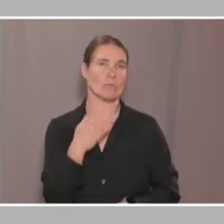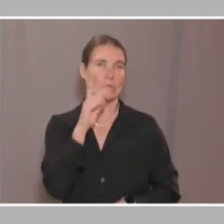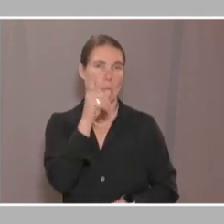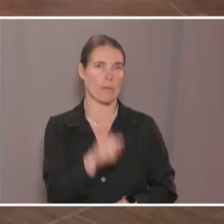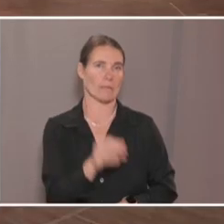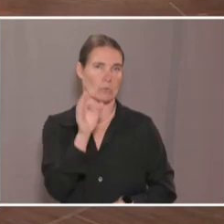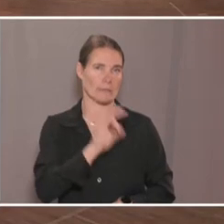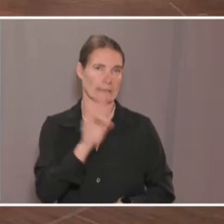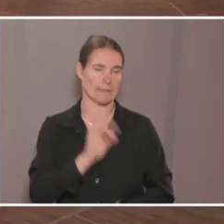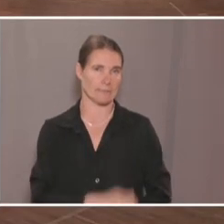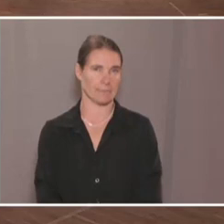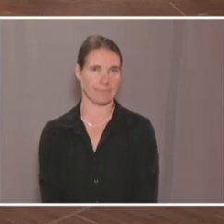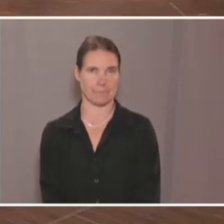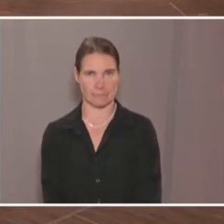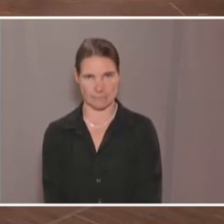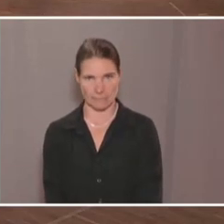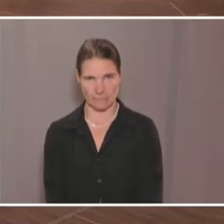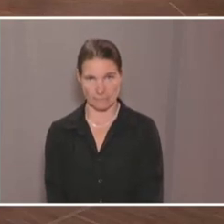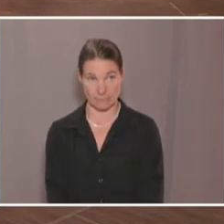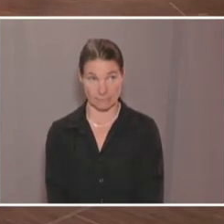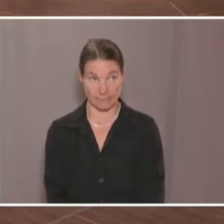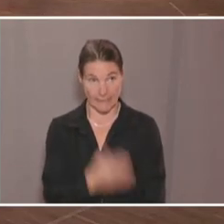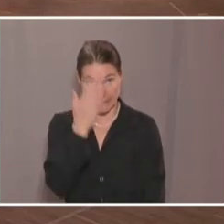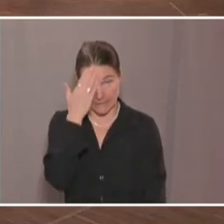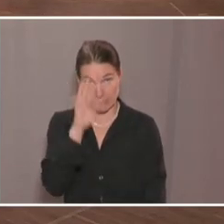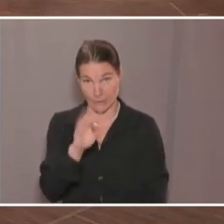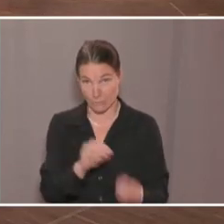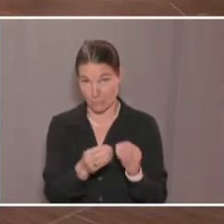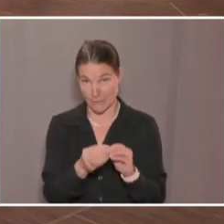100%. Kommt irgendwie bekannt vor, das Problem.